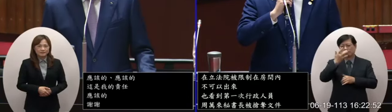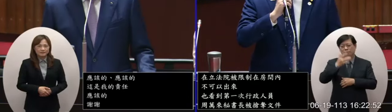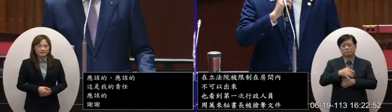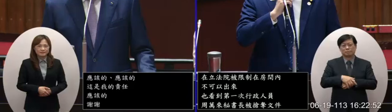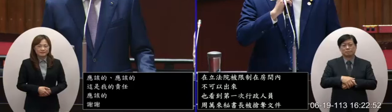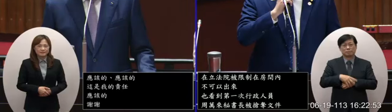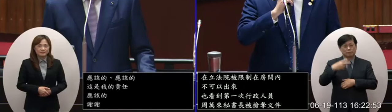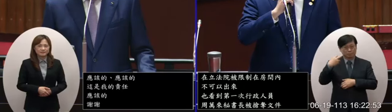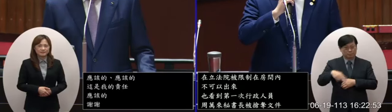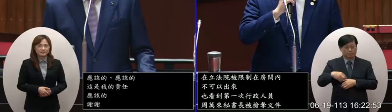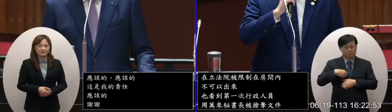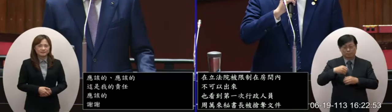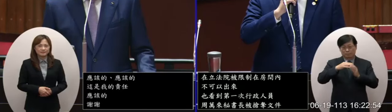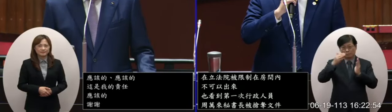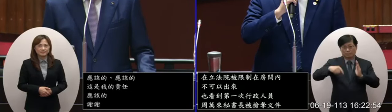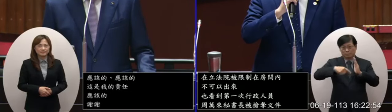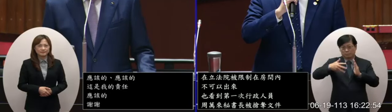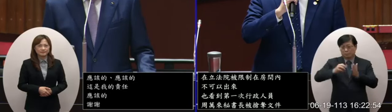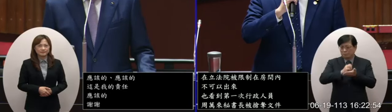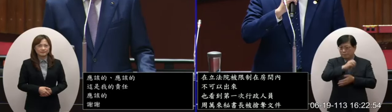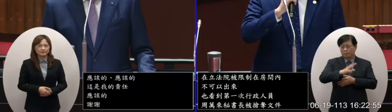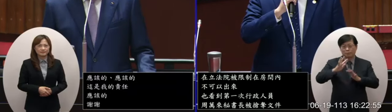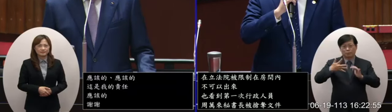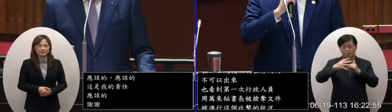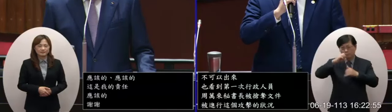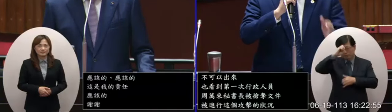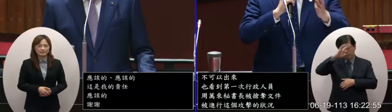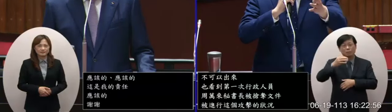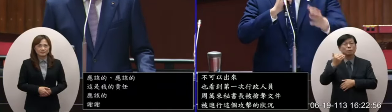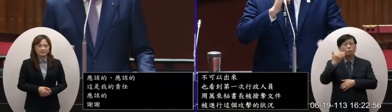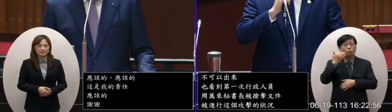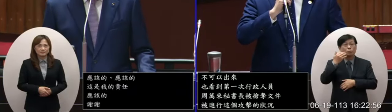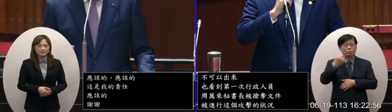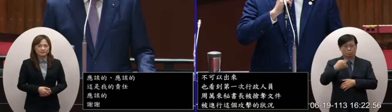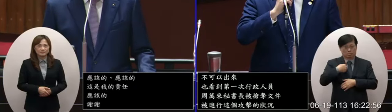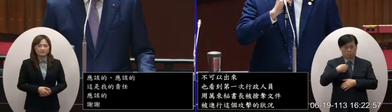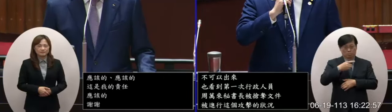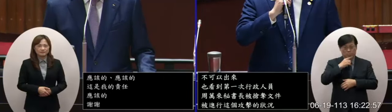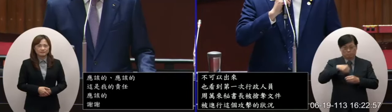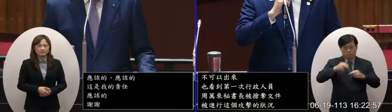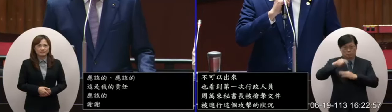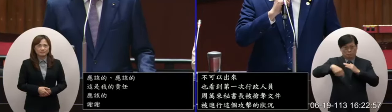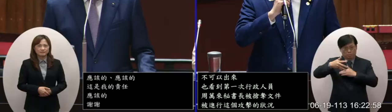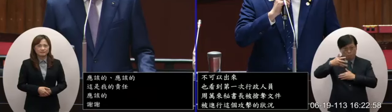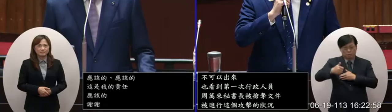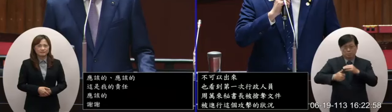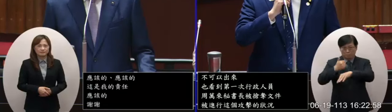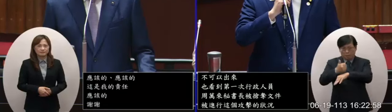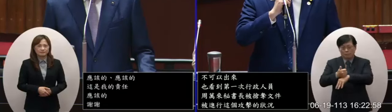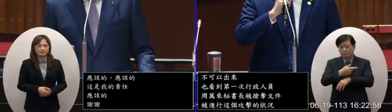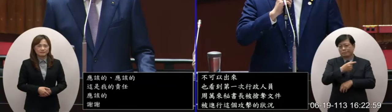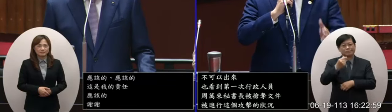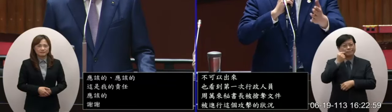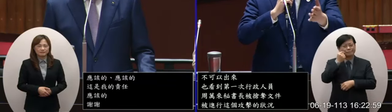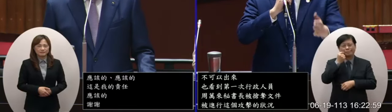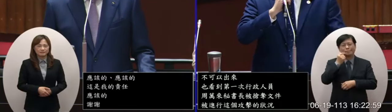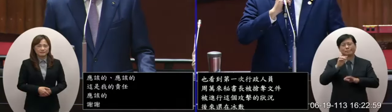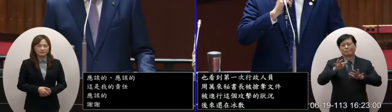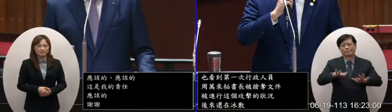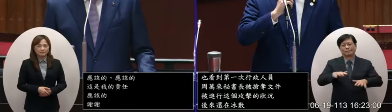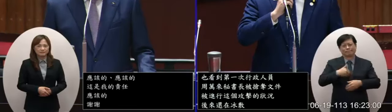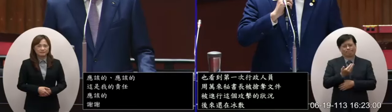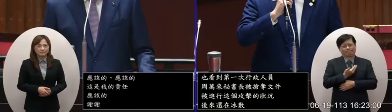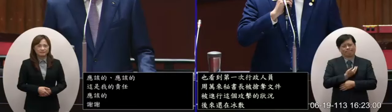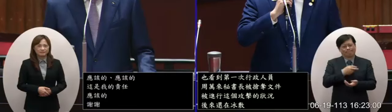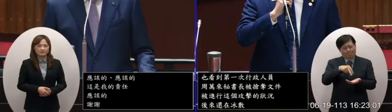我也跟院长卓院长报告，其实国民党如果你是国民党的行政院长，我相信你可能很难在这边站